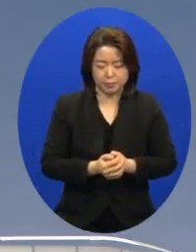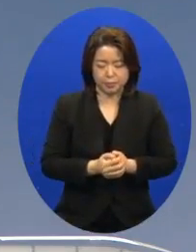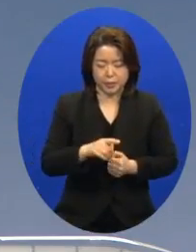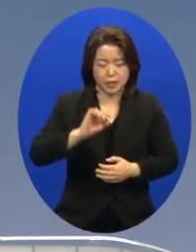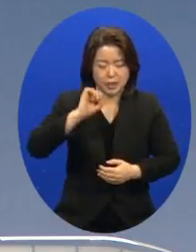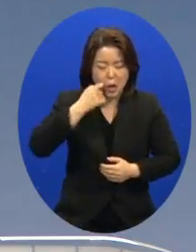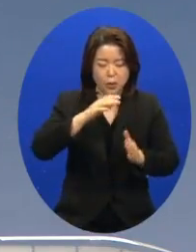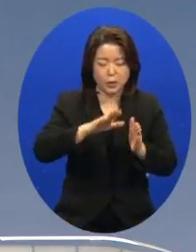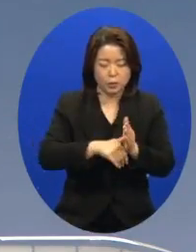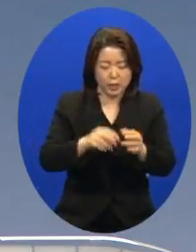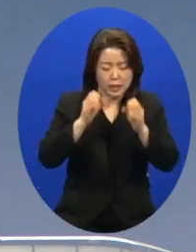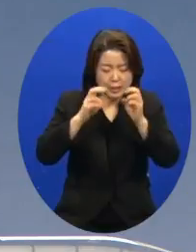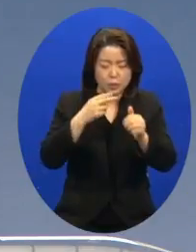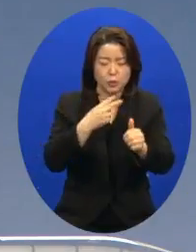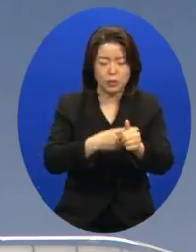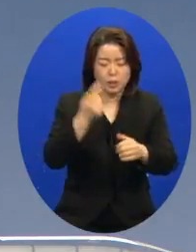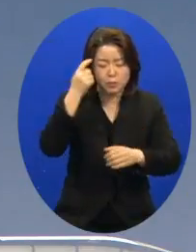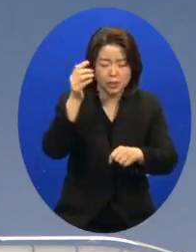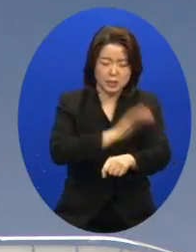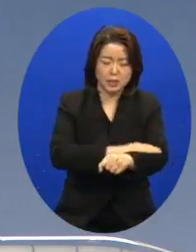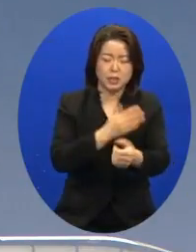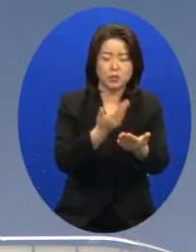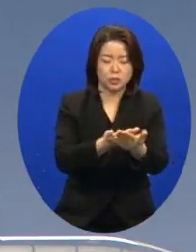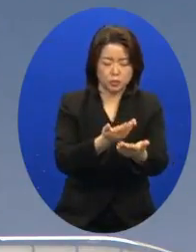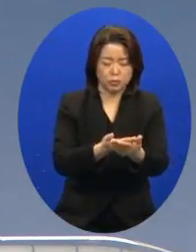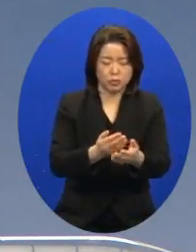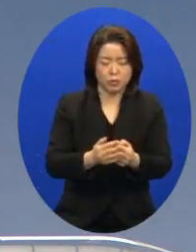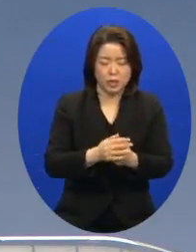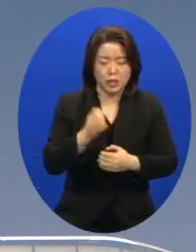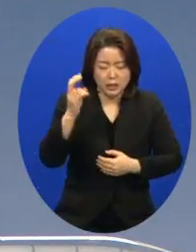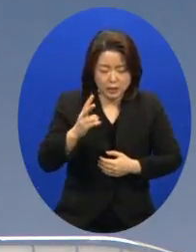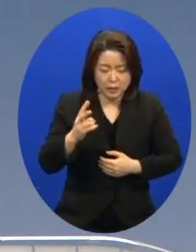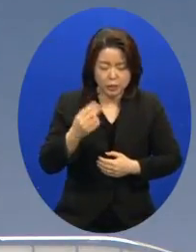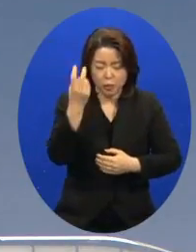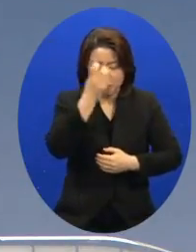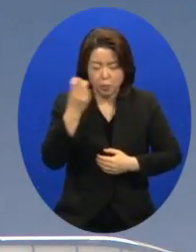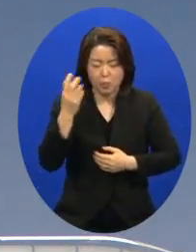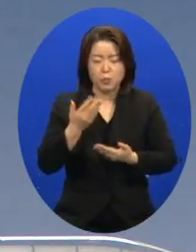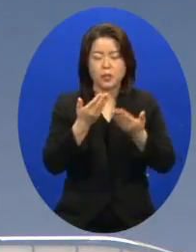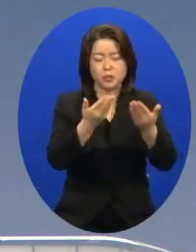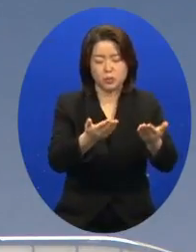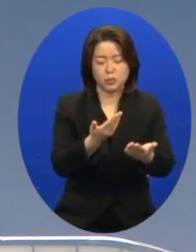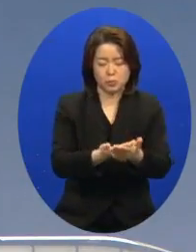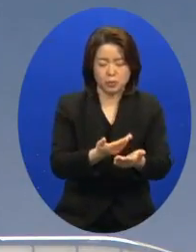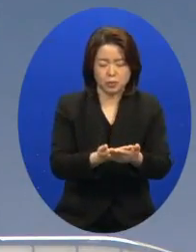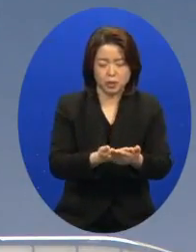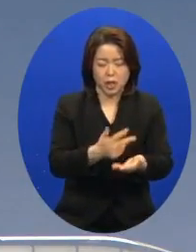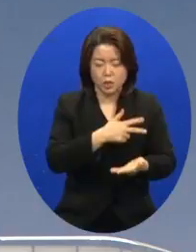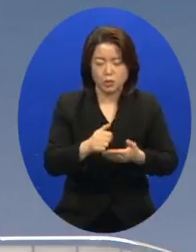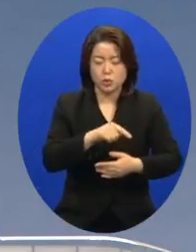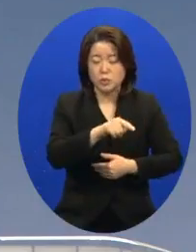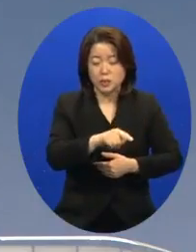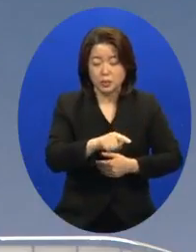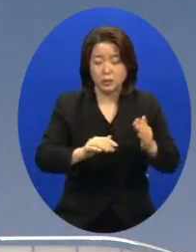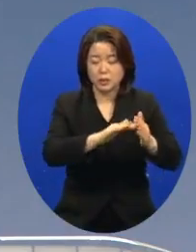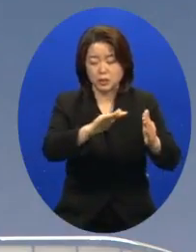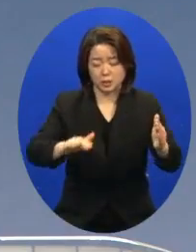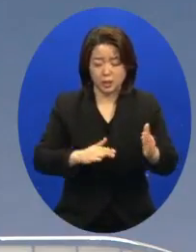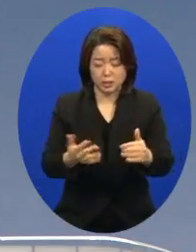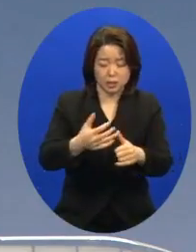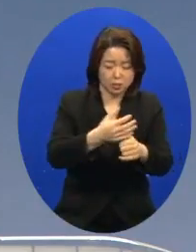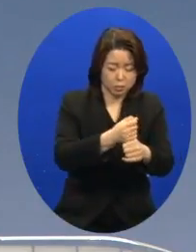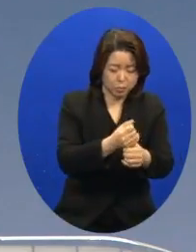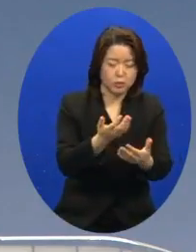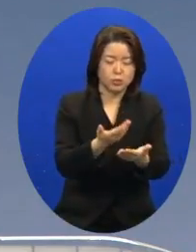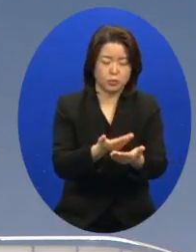어려운 때에 선교사님들이 게 지혜를 주소서 그리고 보호 하셨어 주님께서 그 가정을 붙들어